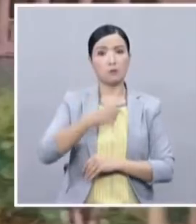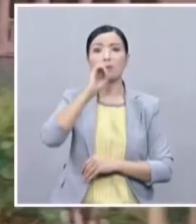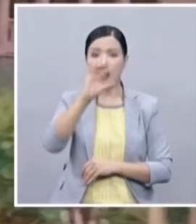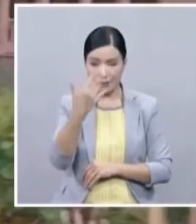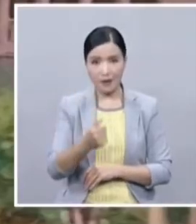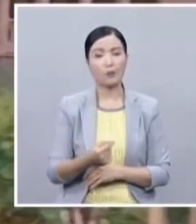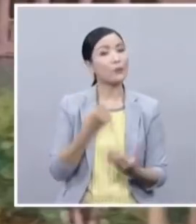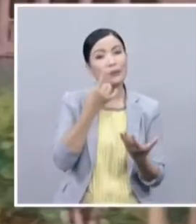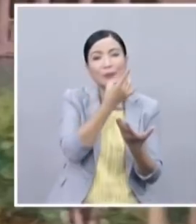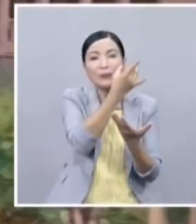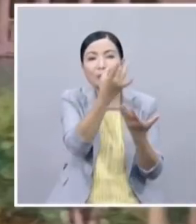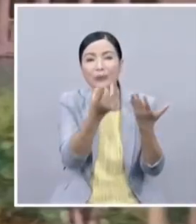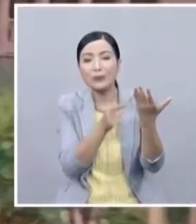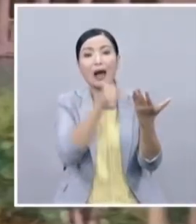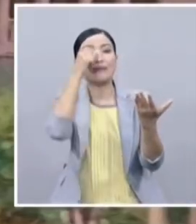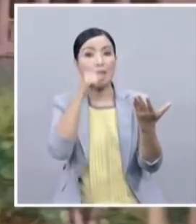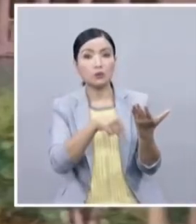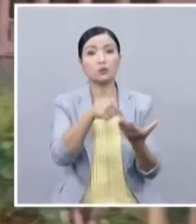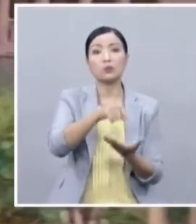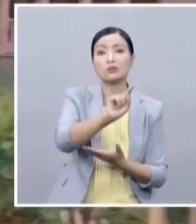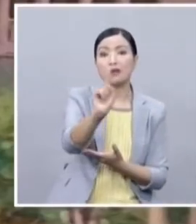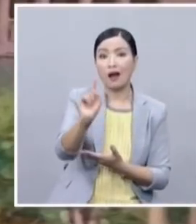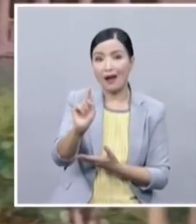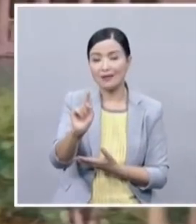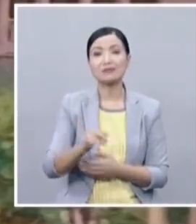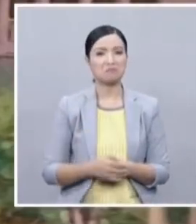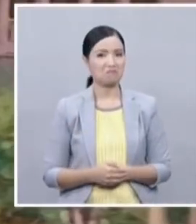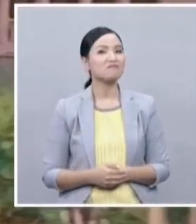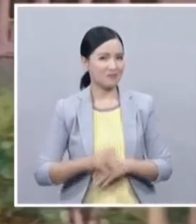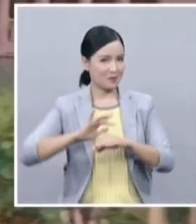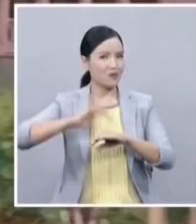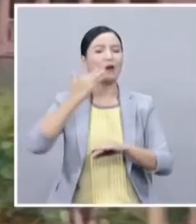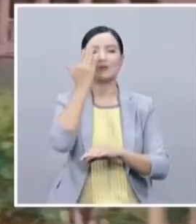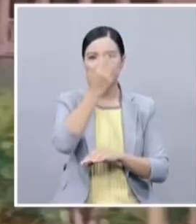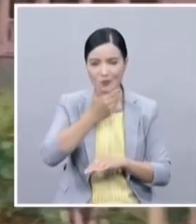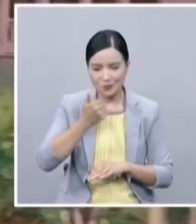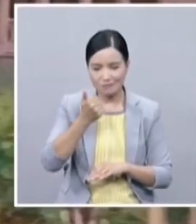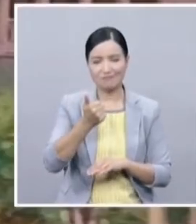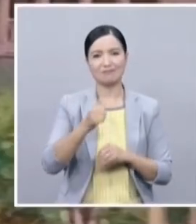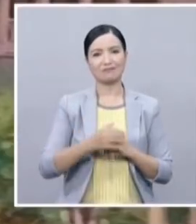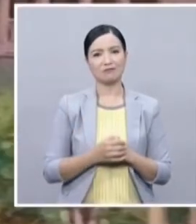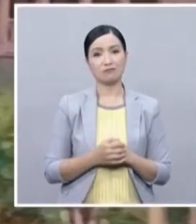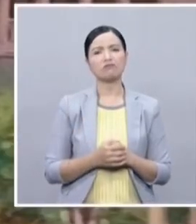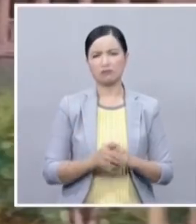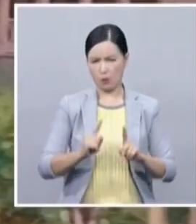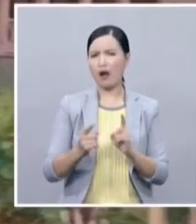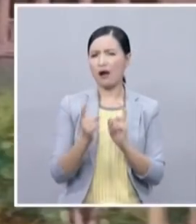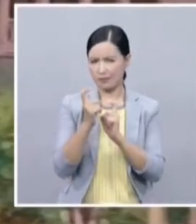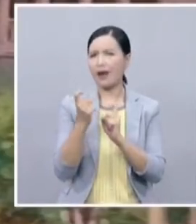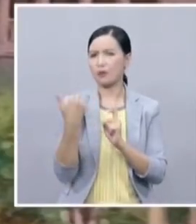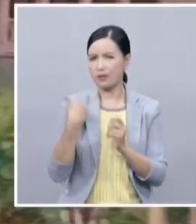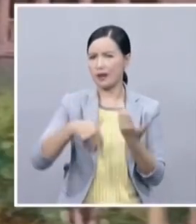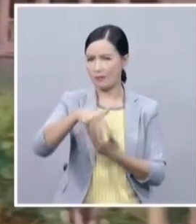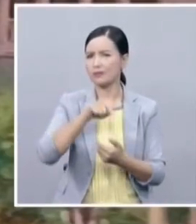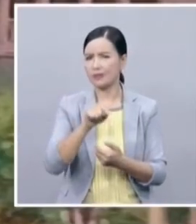น่ห์ของเมืองไทยอยู่ที่ไหนนะเมืองไทยเขาบอกว่าหนึ่งก็คือธรรมชาติสวยงามแต่มันก็แฝงด้วยอันตรายนะครับสองก็